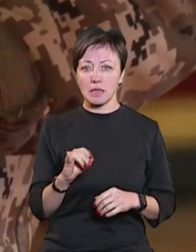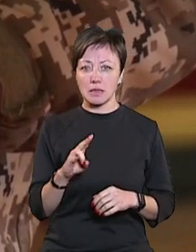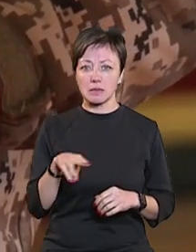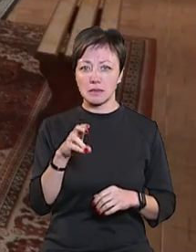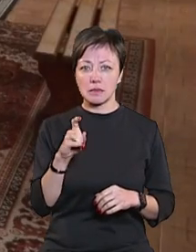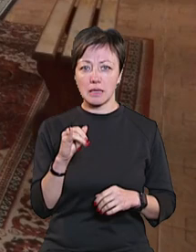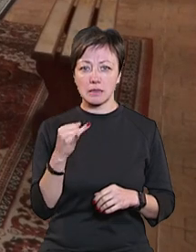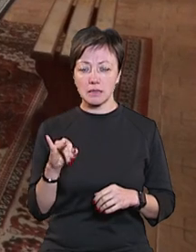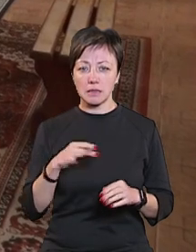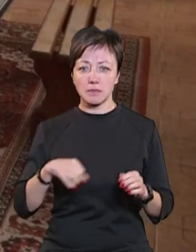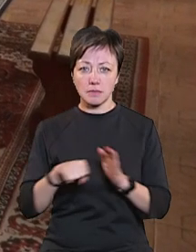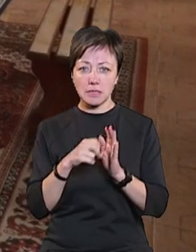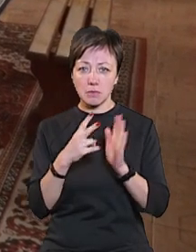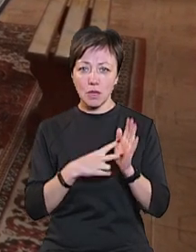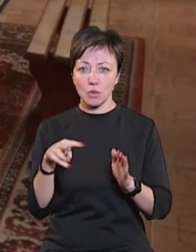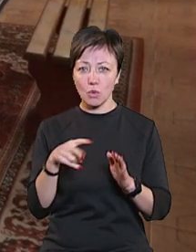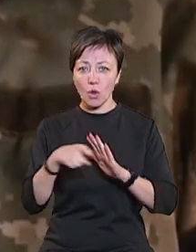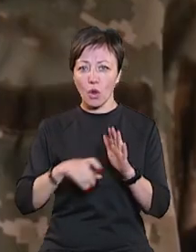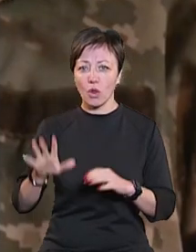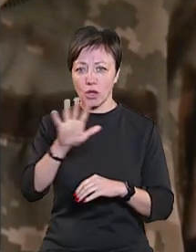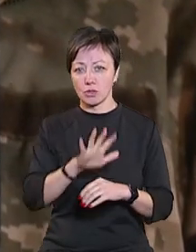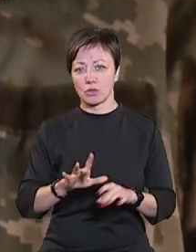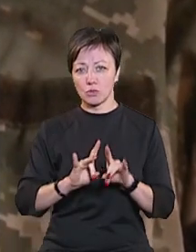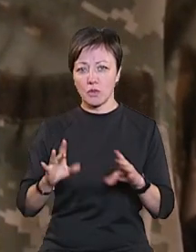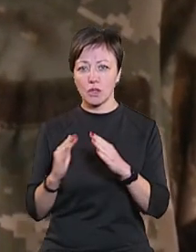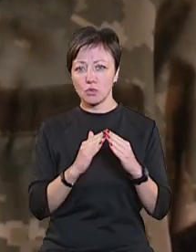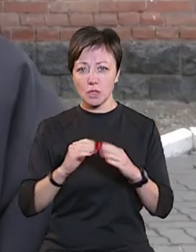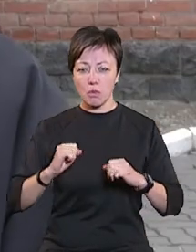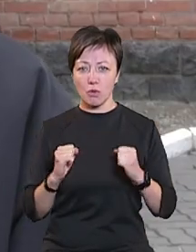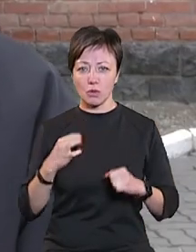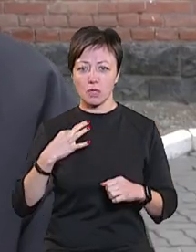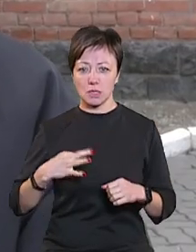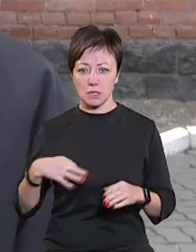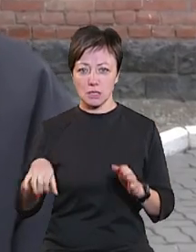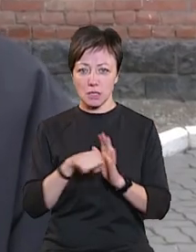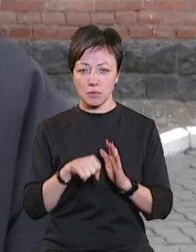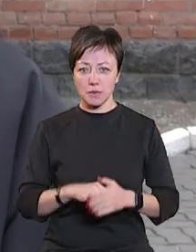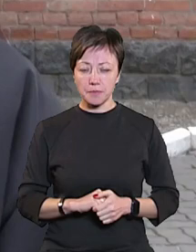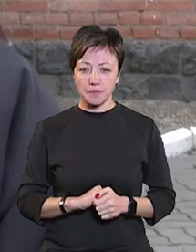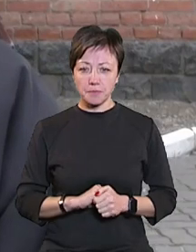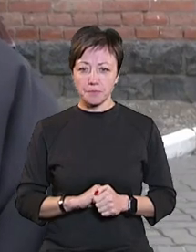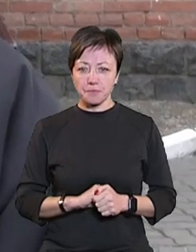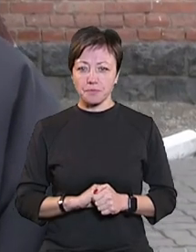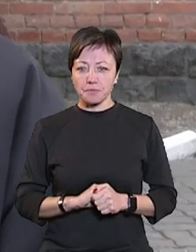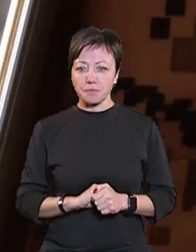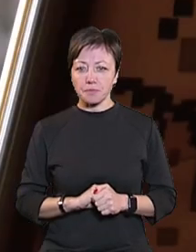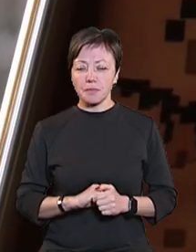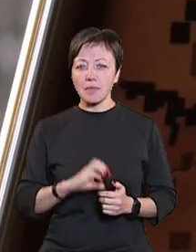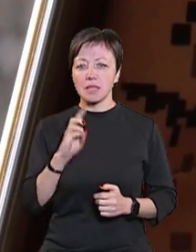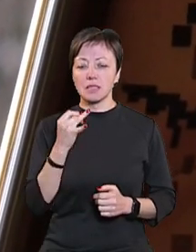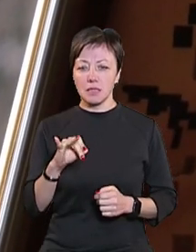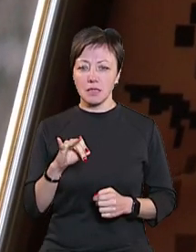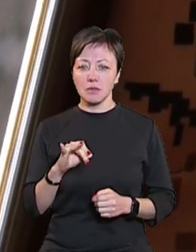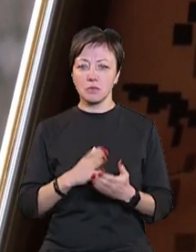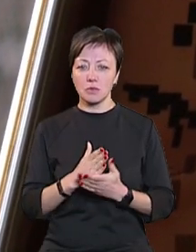Він загинув 17 лютого на Донеччині, розповіла сусідка і подруга сина загиблого Діана Шейкіна. За її слів, Сергій